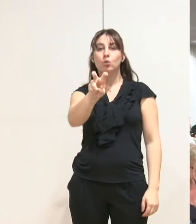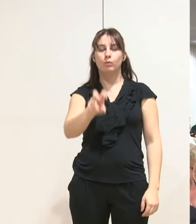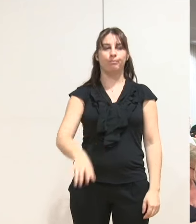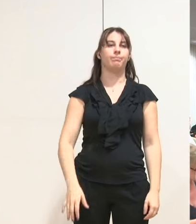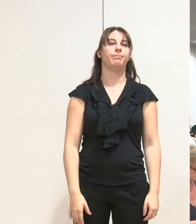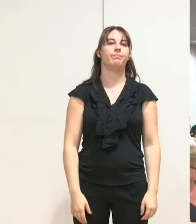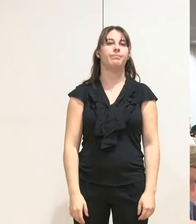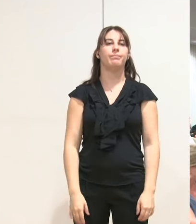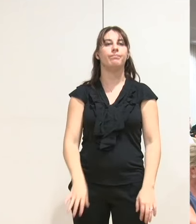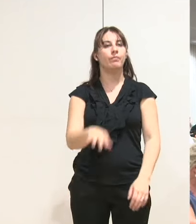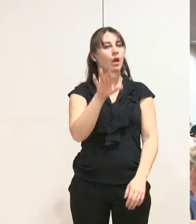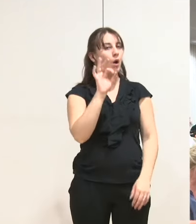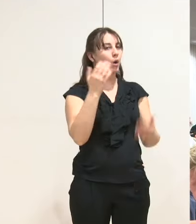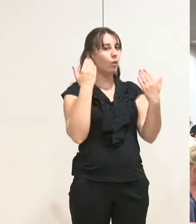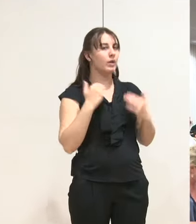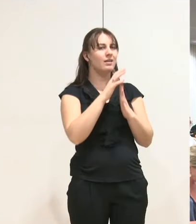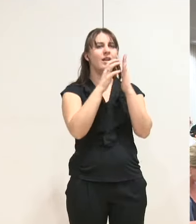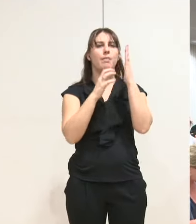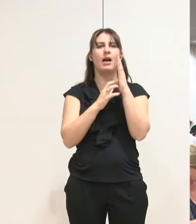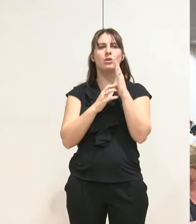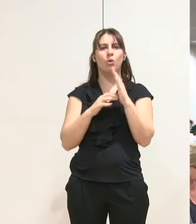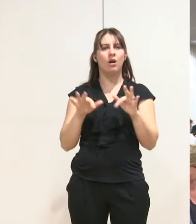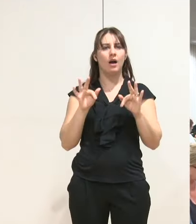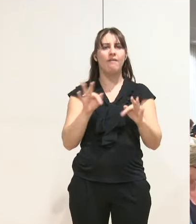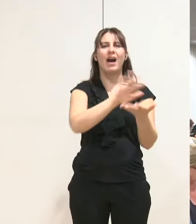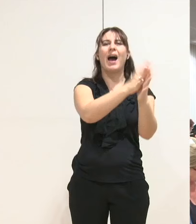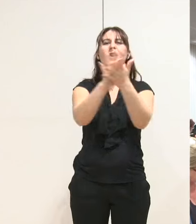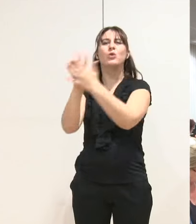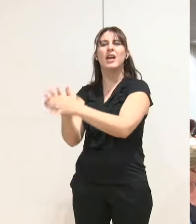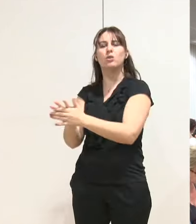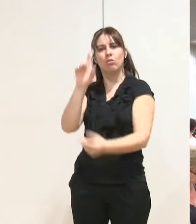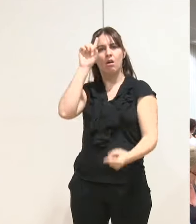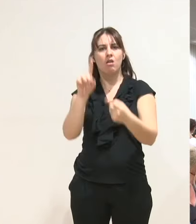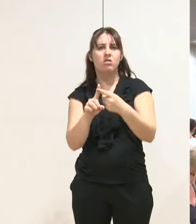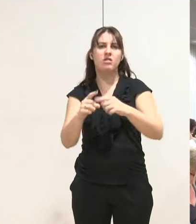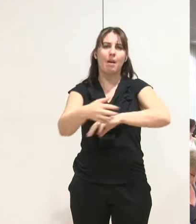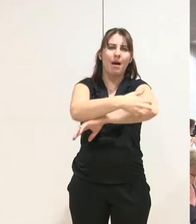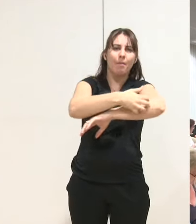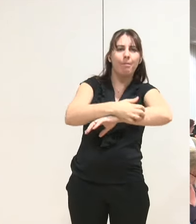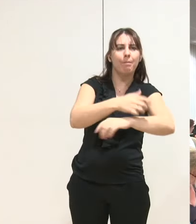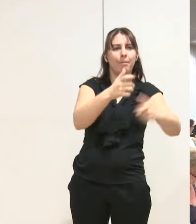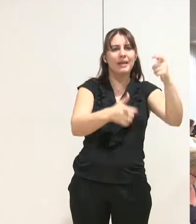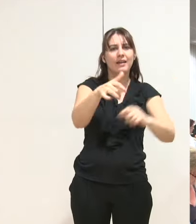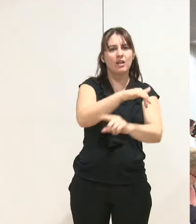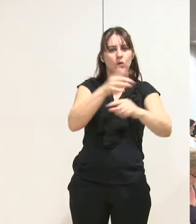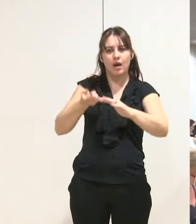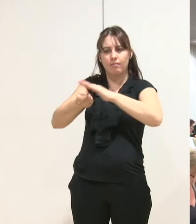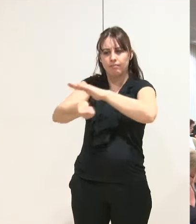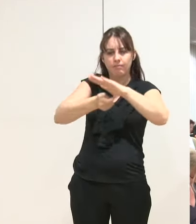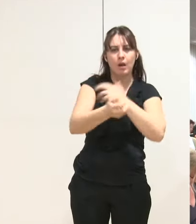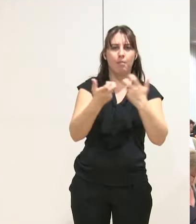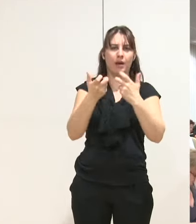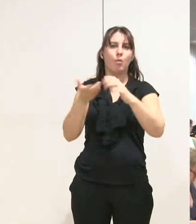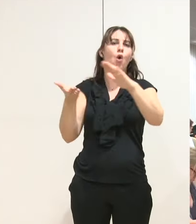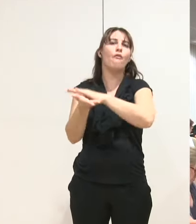Cadou oui cette délibération fixe les subventions aux associations avrant dans le secteur de la précurité sociale ça concerne le fournil